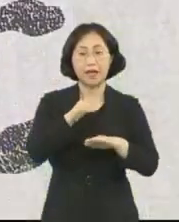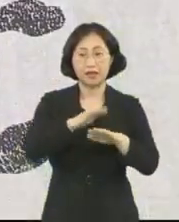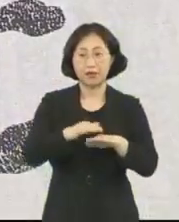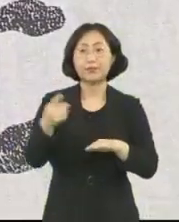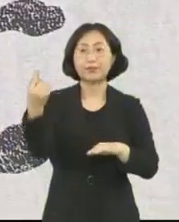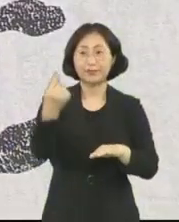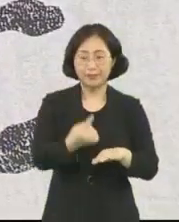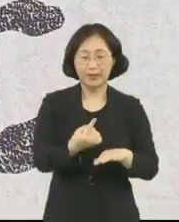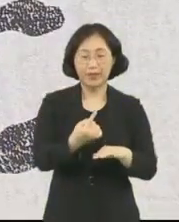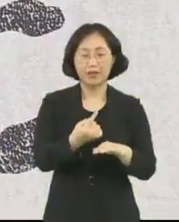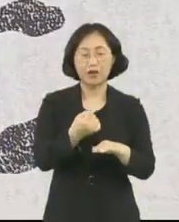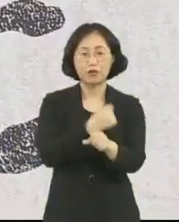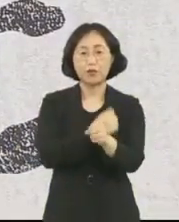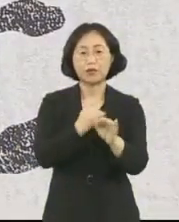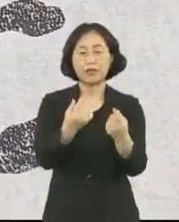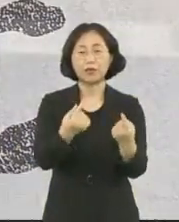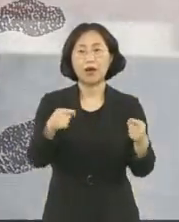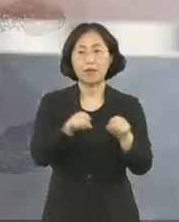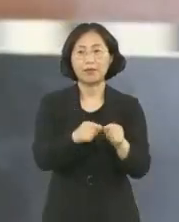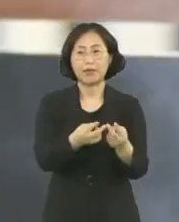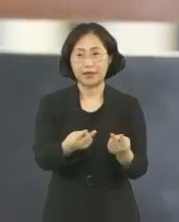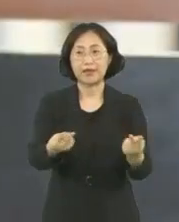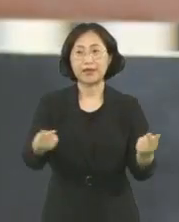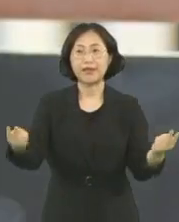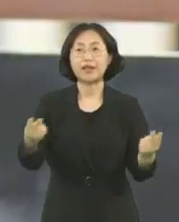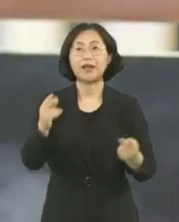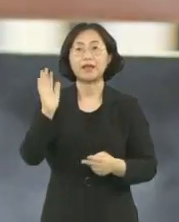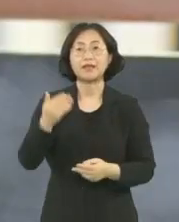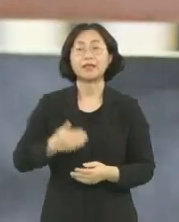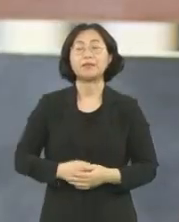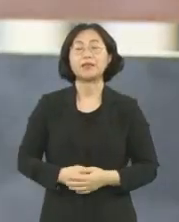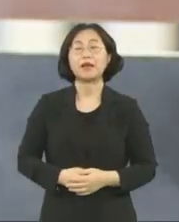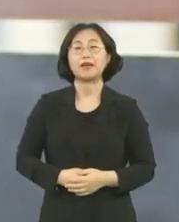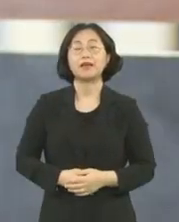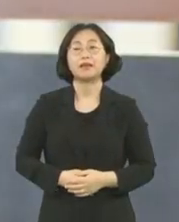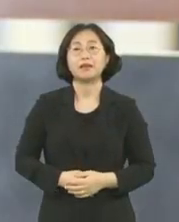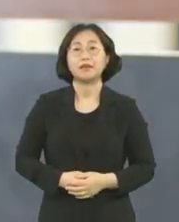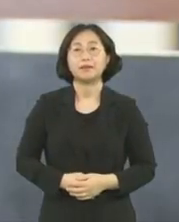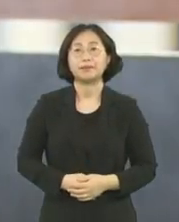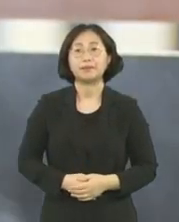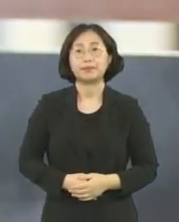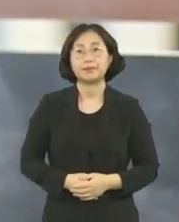독립유공자들과 함께 해방된 조국에 영원히 잠들게 됐습니다. PJB 김철진입니다.